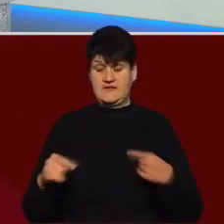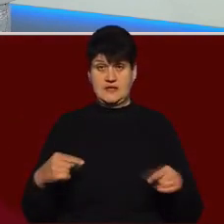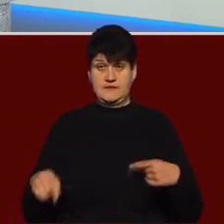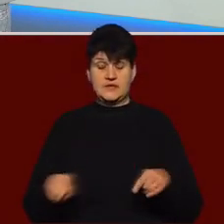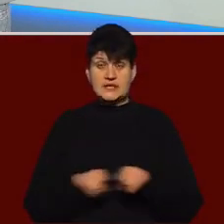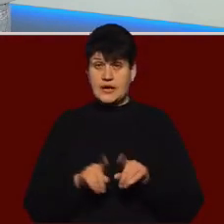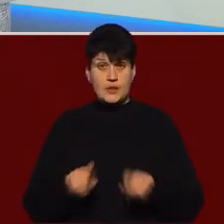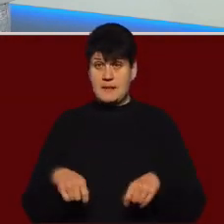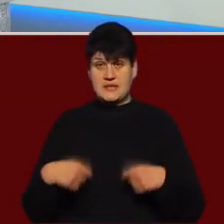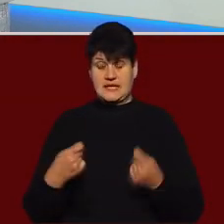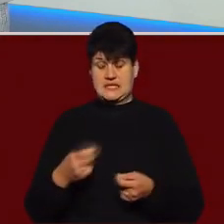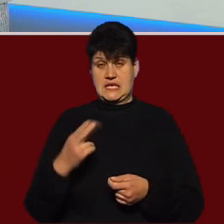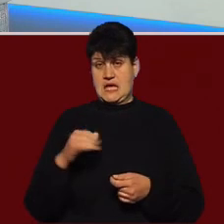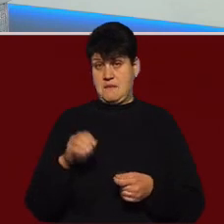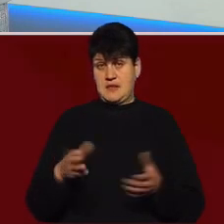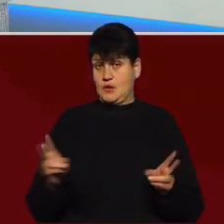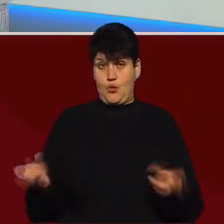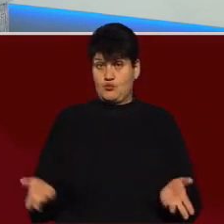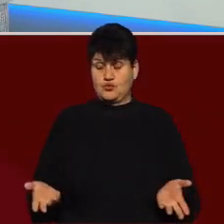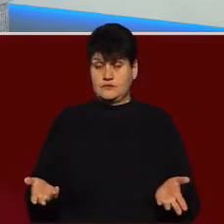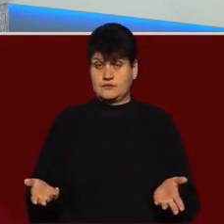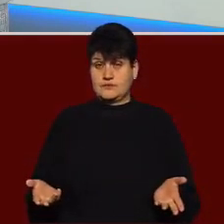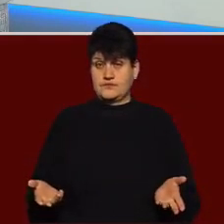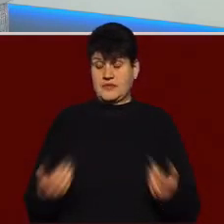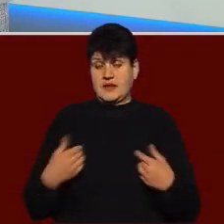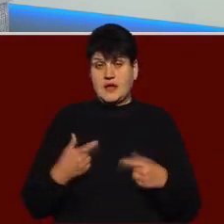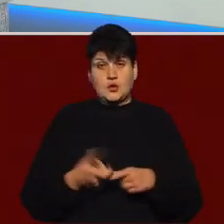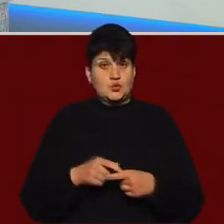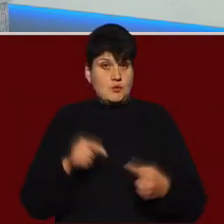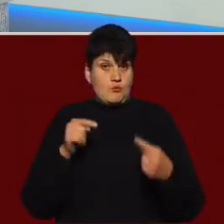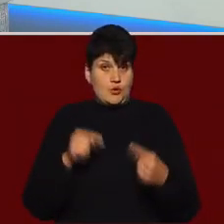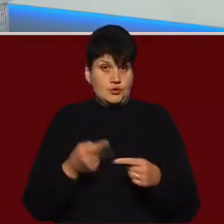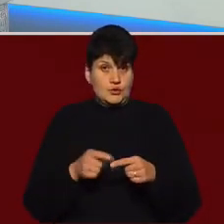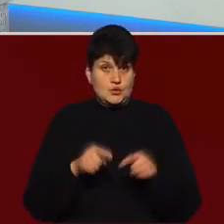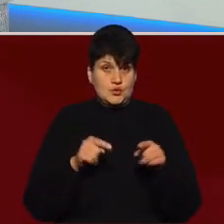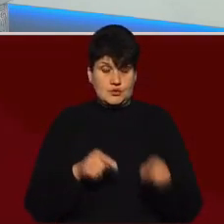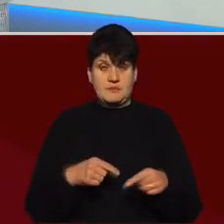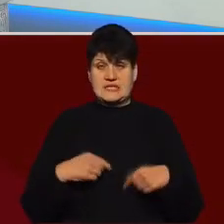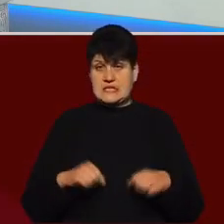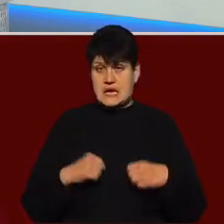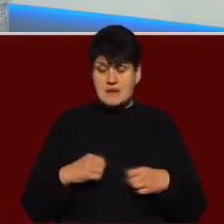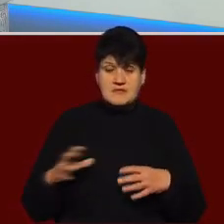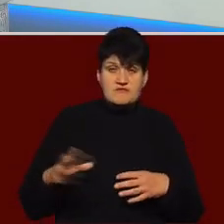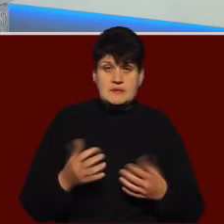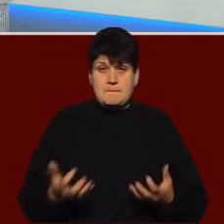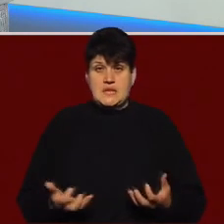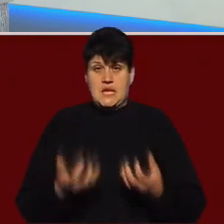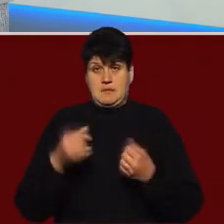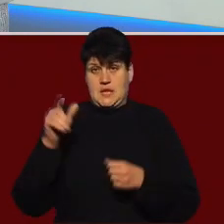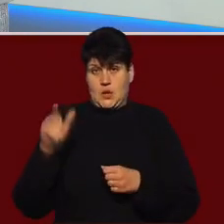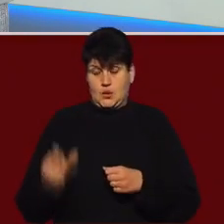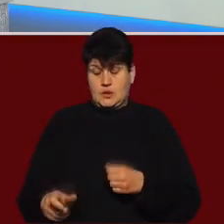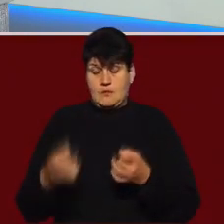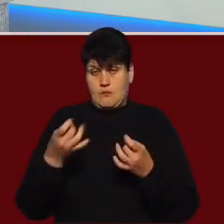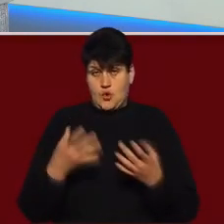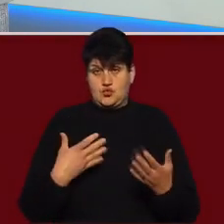цього діабету нікому. Тобто, я дуже проти цієї стигми, і ми стараємося всім підтримати цю людину і просто відноситися